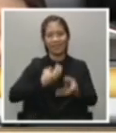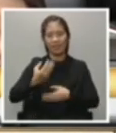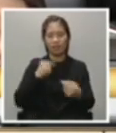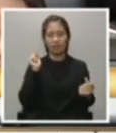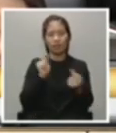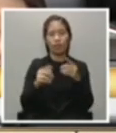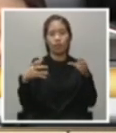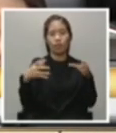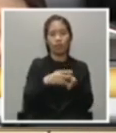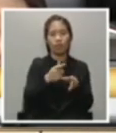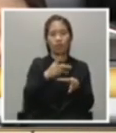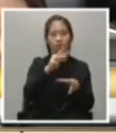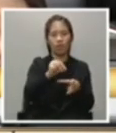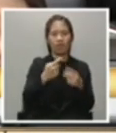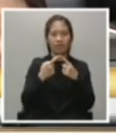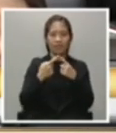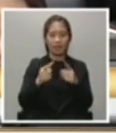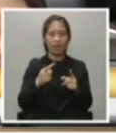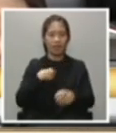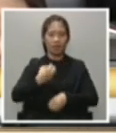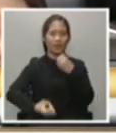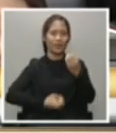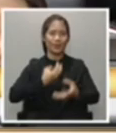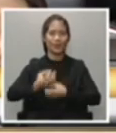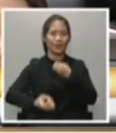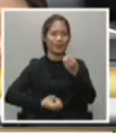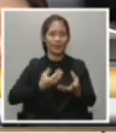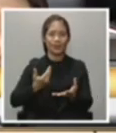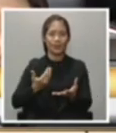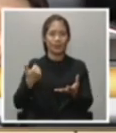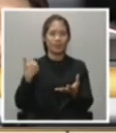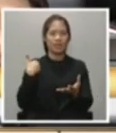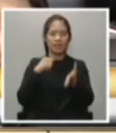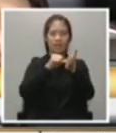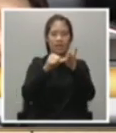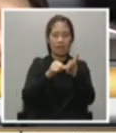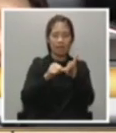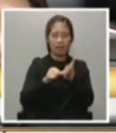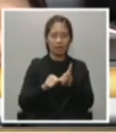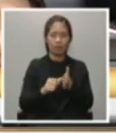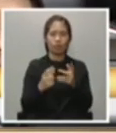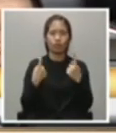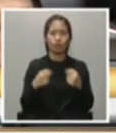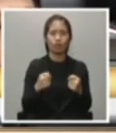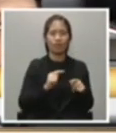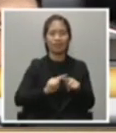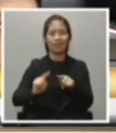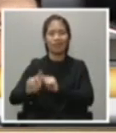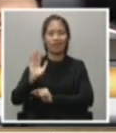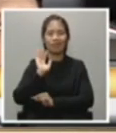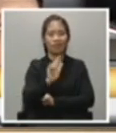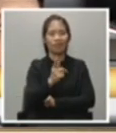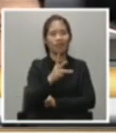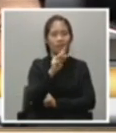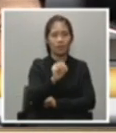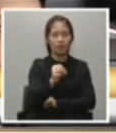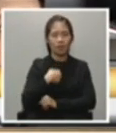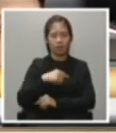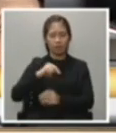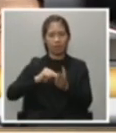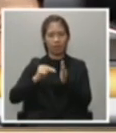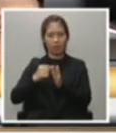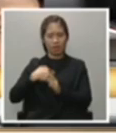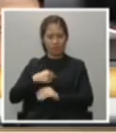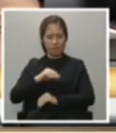รีแต่ด้วยการอภิปรายแก้ต่างของรัฐมนตรีหลายๆท่านอาจจะทำให้สม